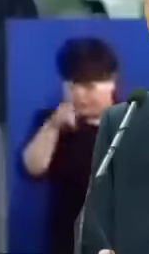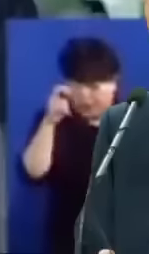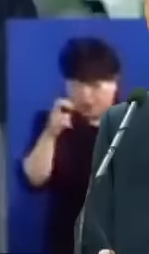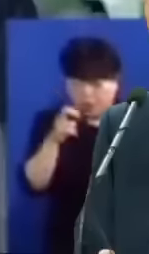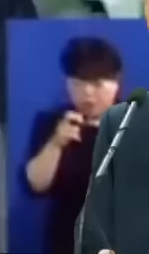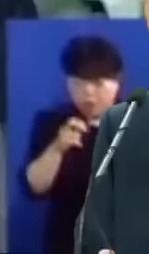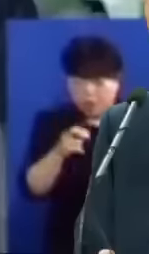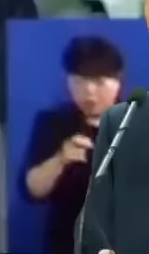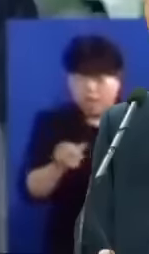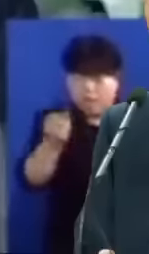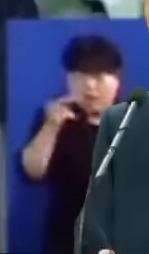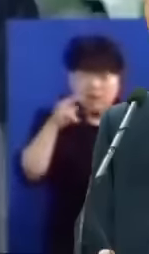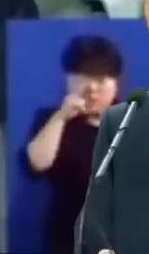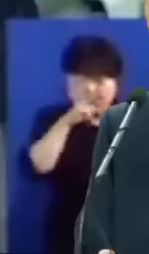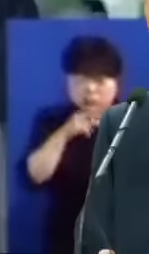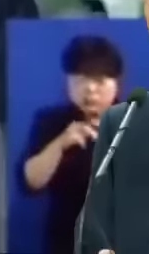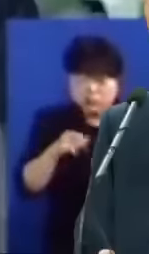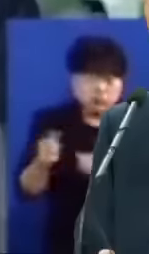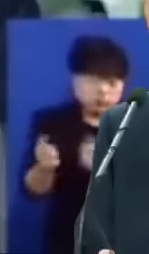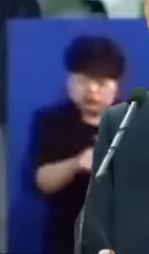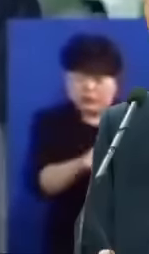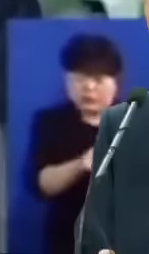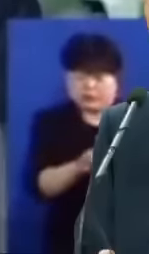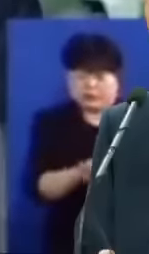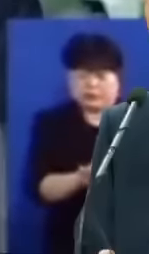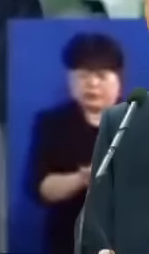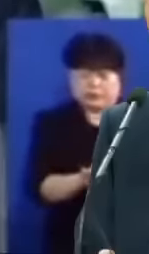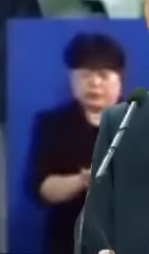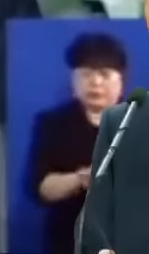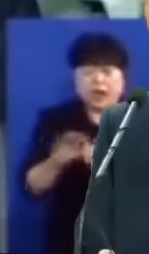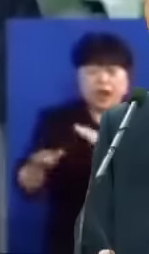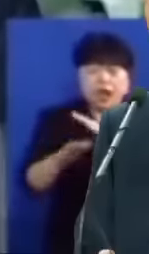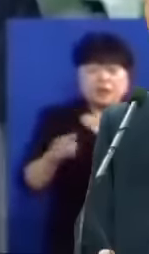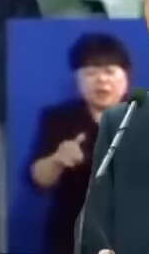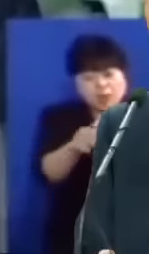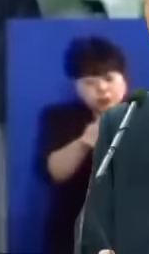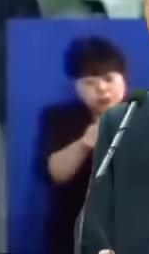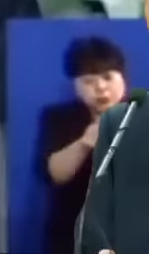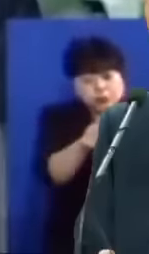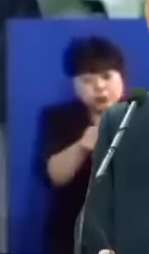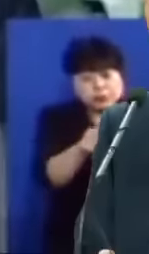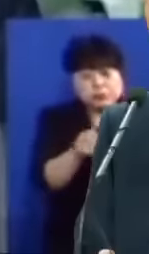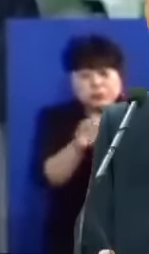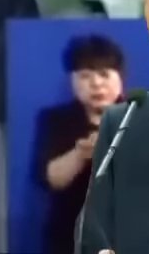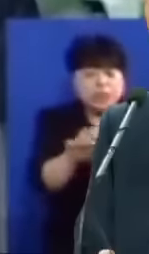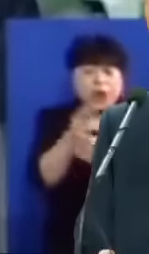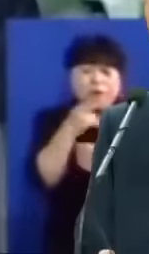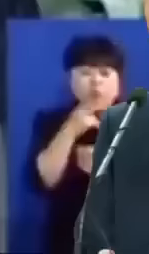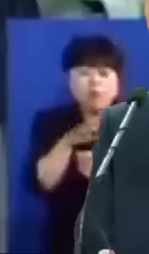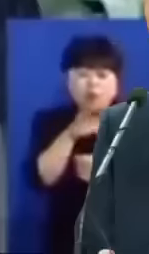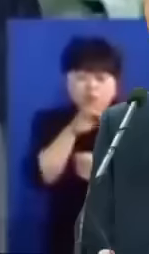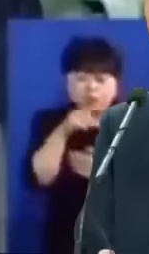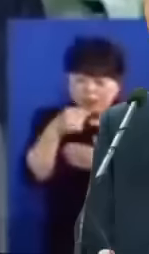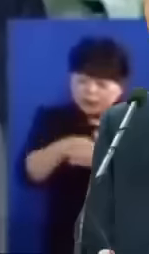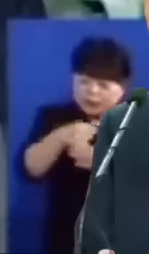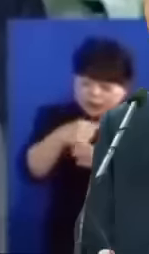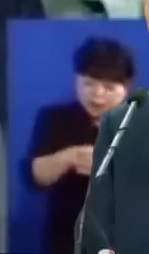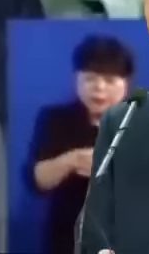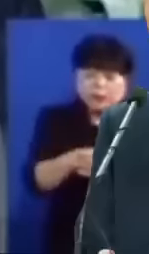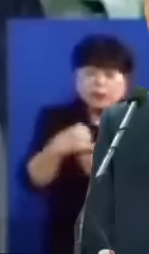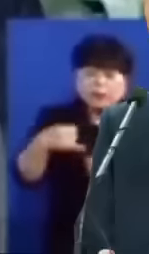미워서 시기하다가 쳐 죽인 것입니다. 그러니 가정의 부부간에 서로 불화하고 원망하고 탄식하는